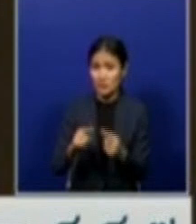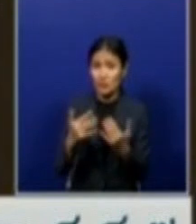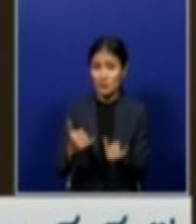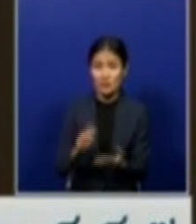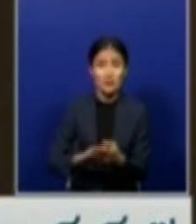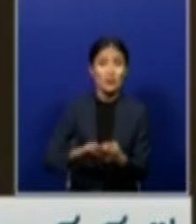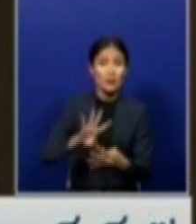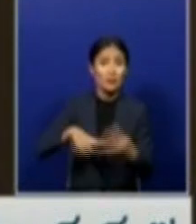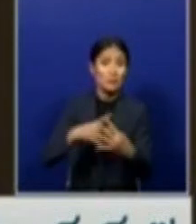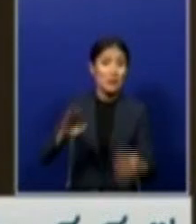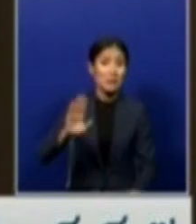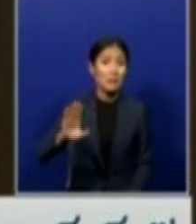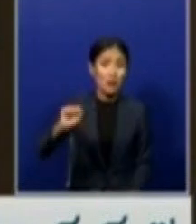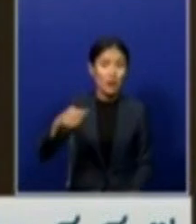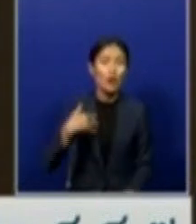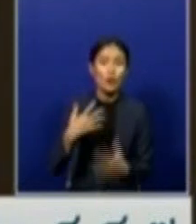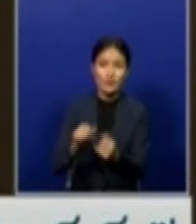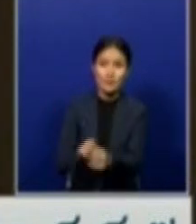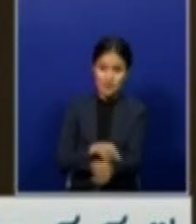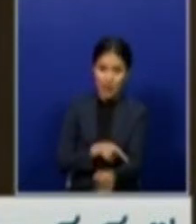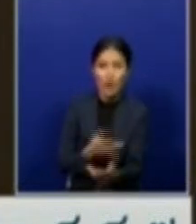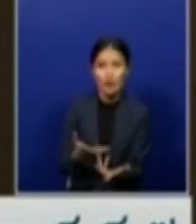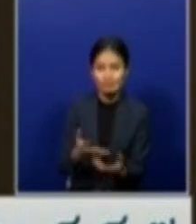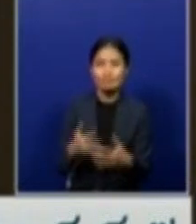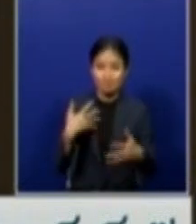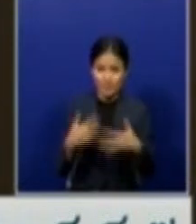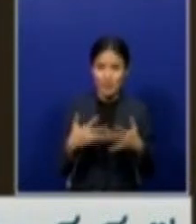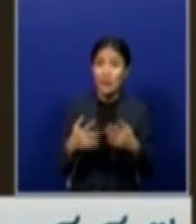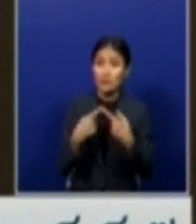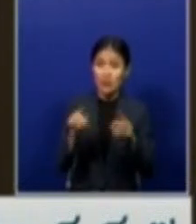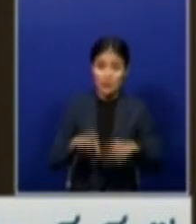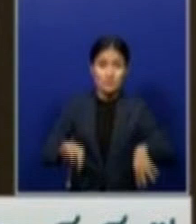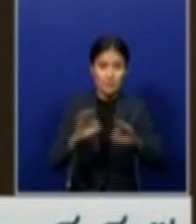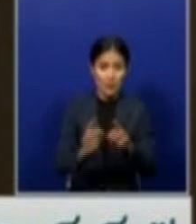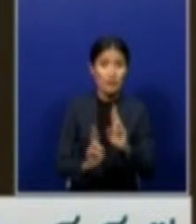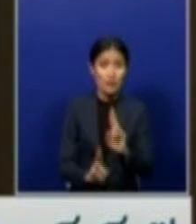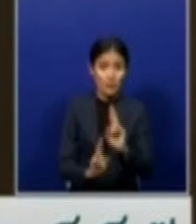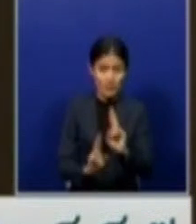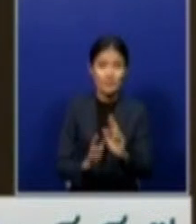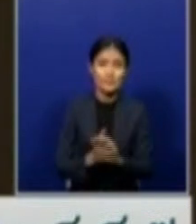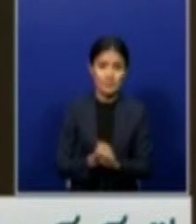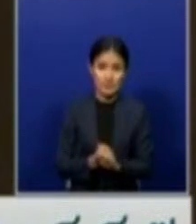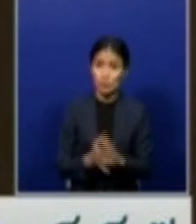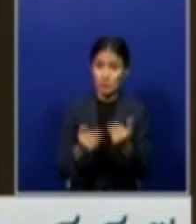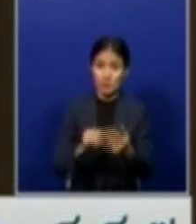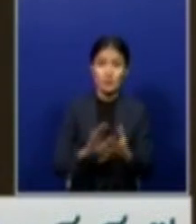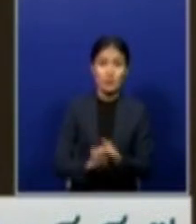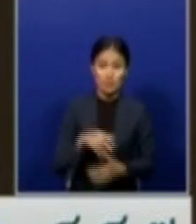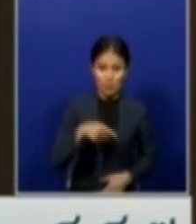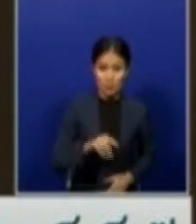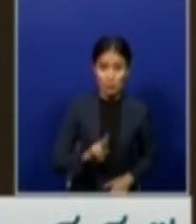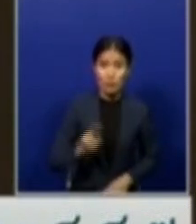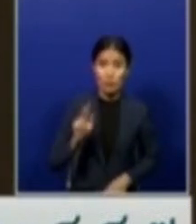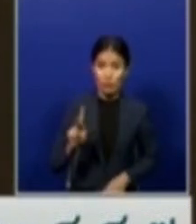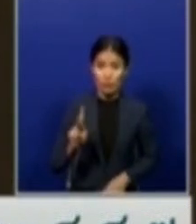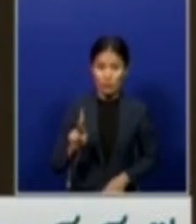างแต่ก็คงต้องระมัดระวังหลายประการด้วยกันนะครับมาตรการทั้ง3ประการที่ท่านทั้ง3